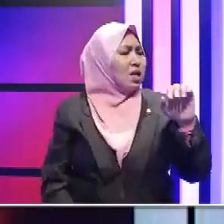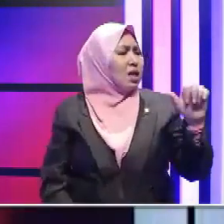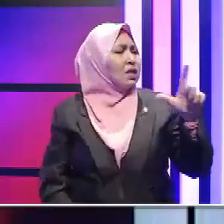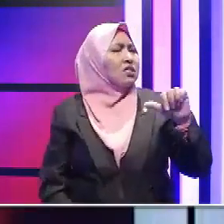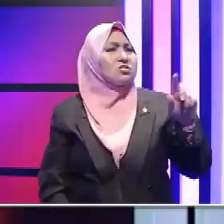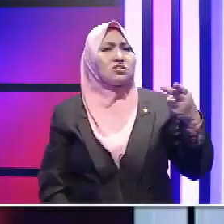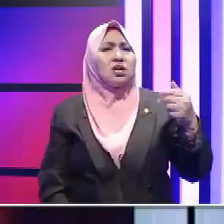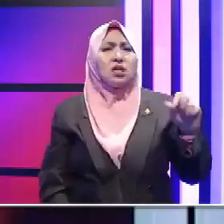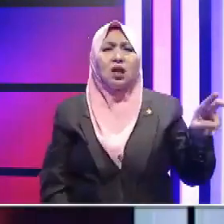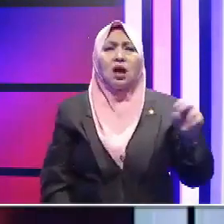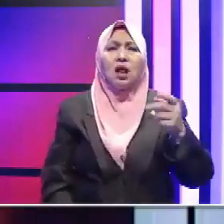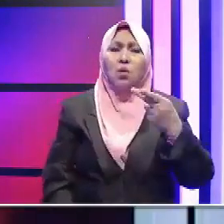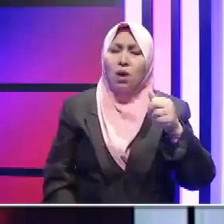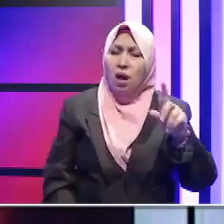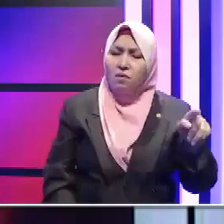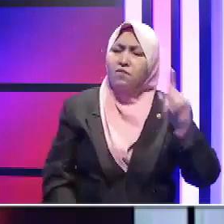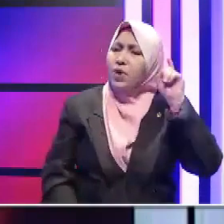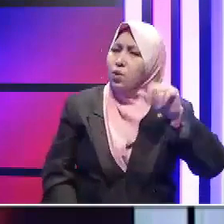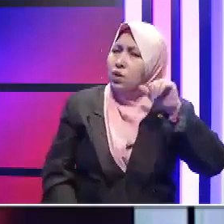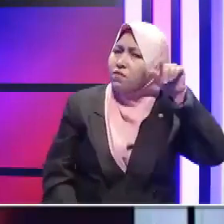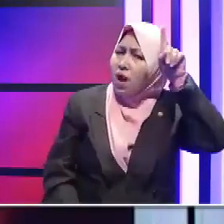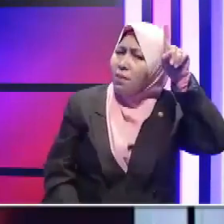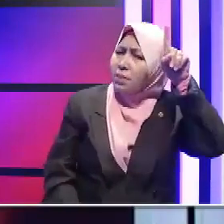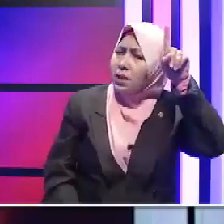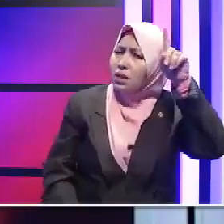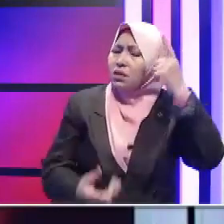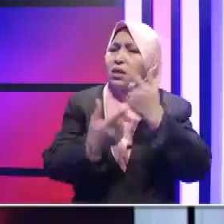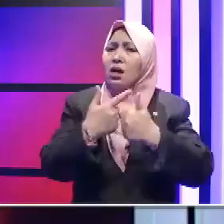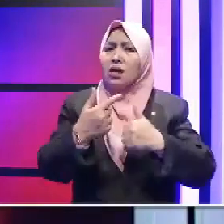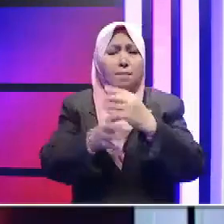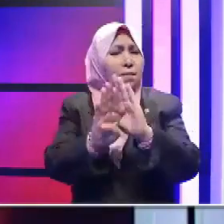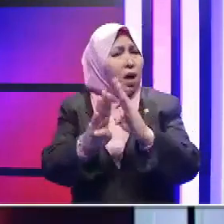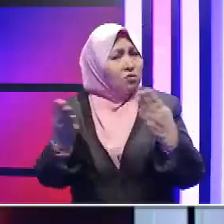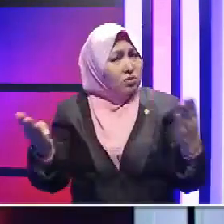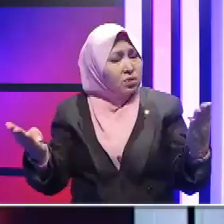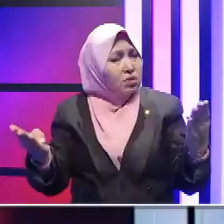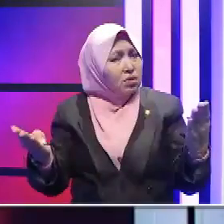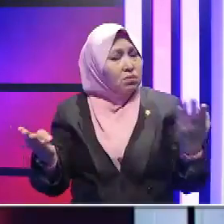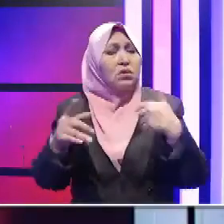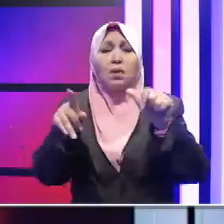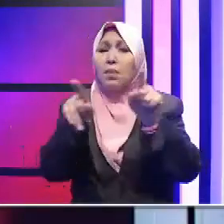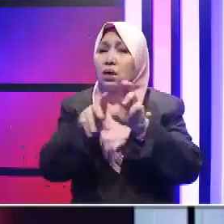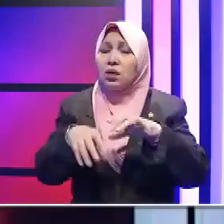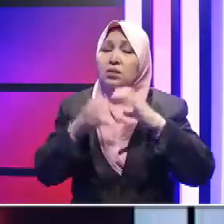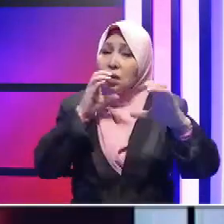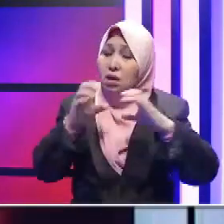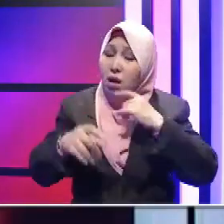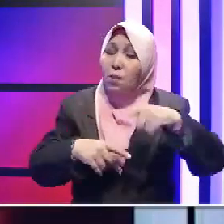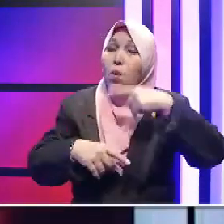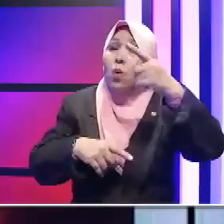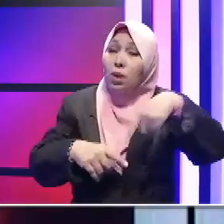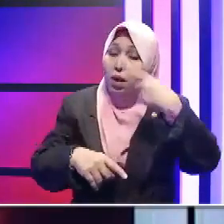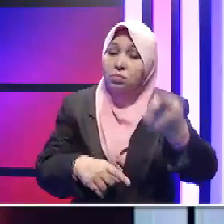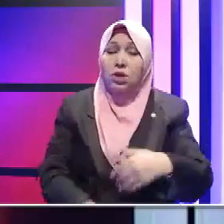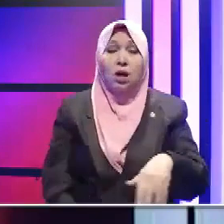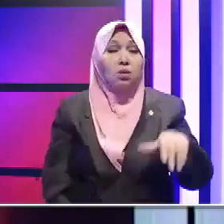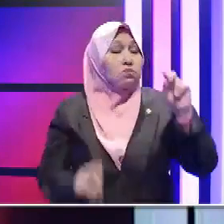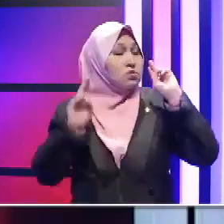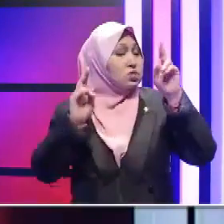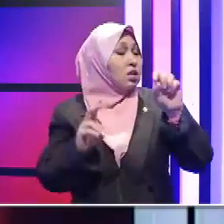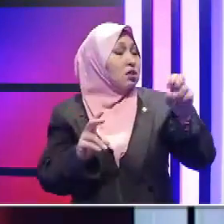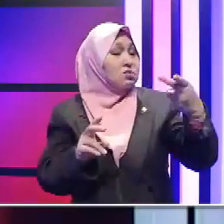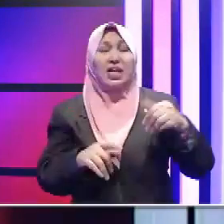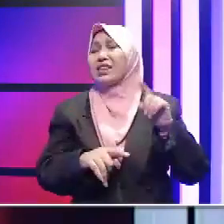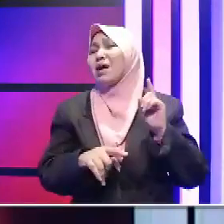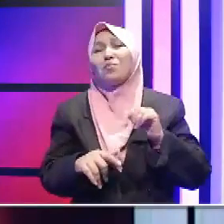khoa perlu difahami dari aspek bahasanya seperti yang disebut oleh Syaikh tadi bukanlah masuknya tak